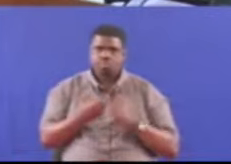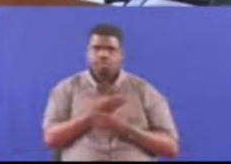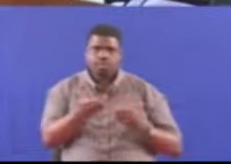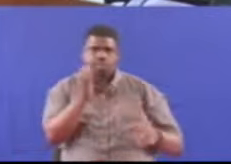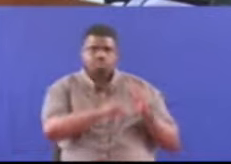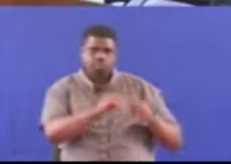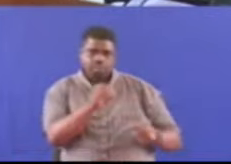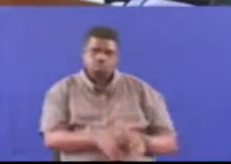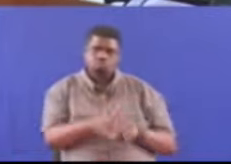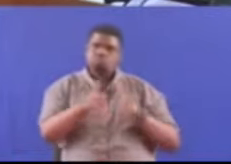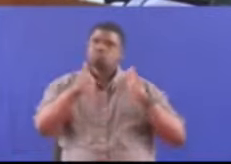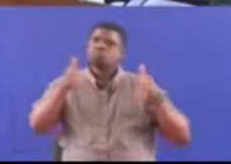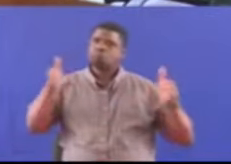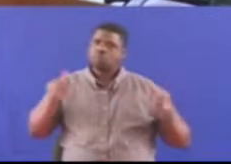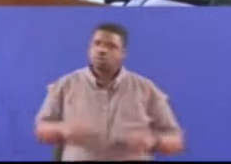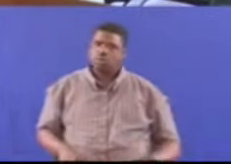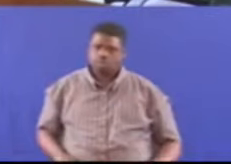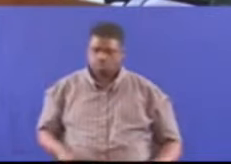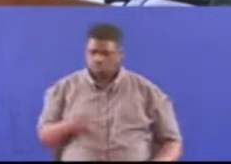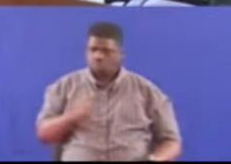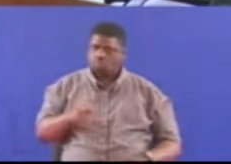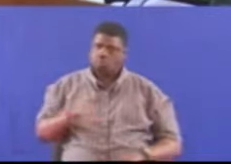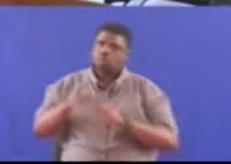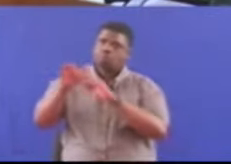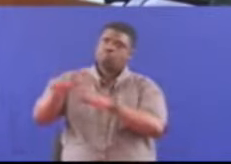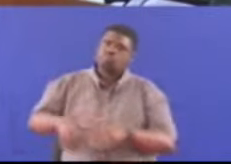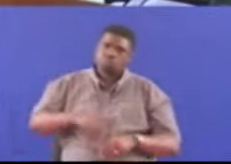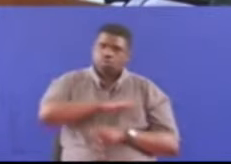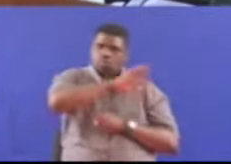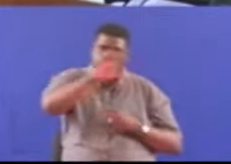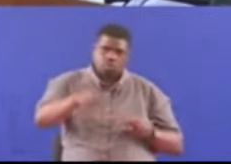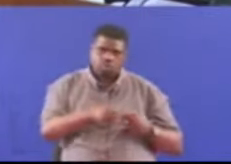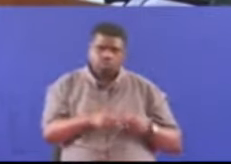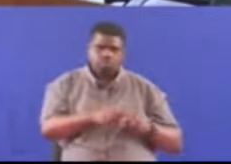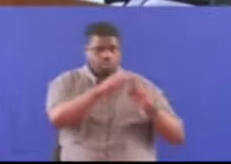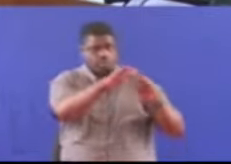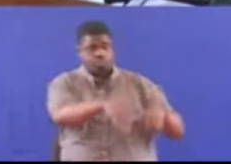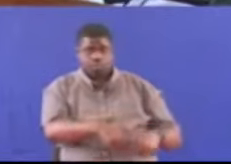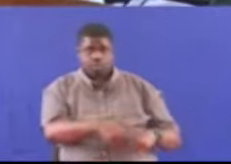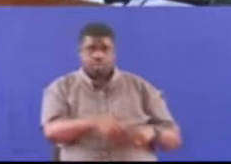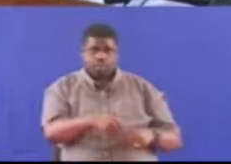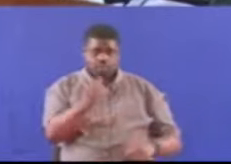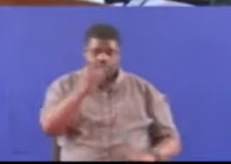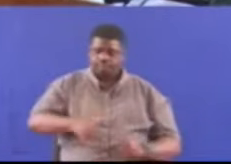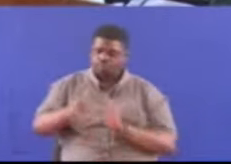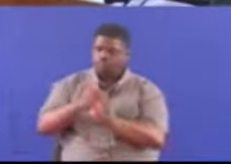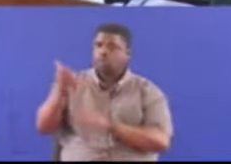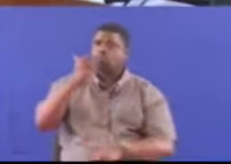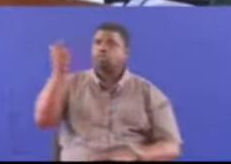mkubwa sana wa wabunge wote wa Bunge la Jamhuri ya Muungano wa Tanzania,